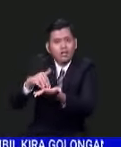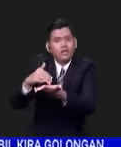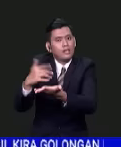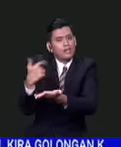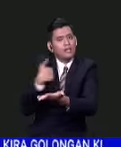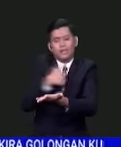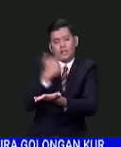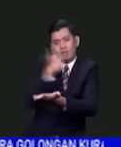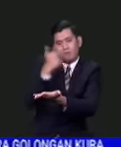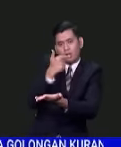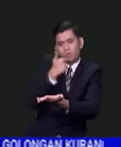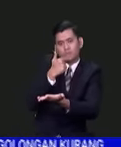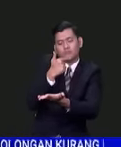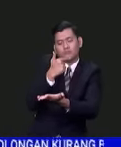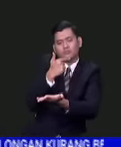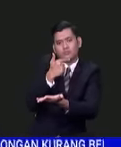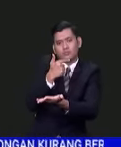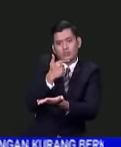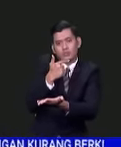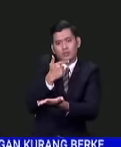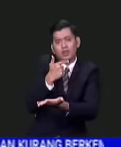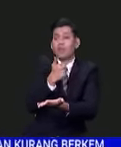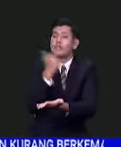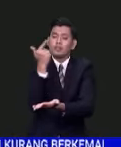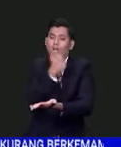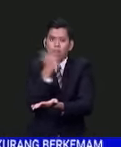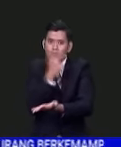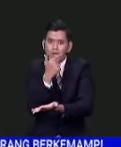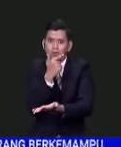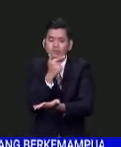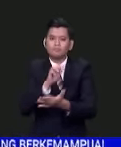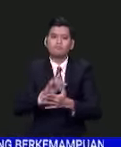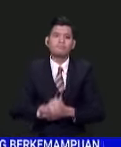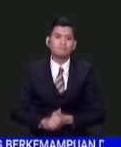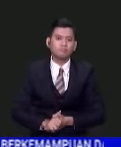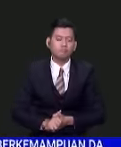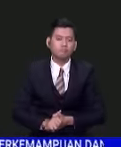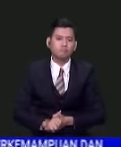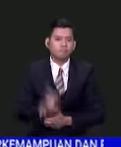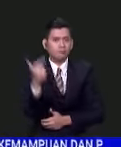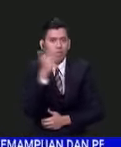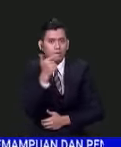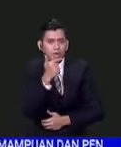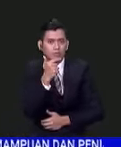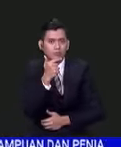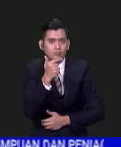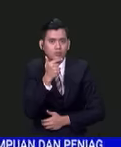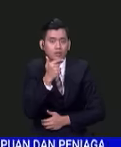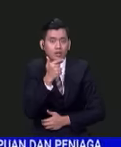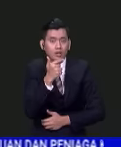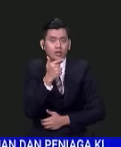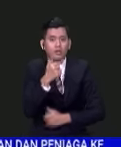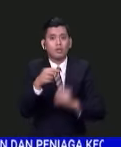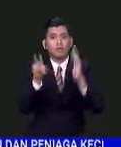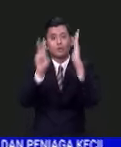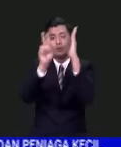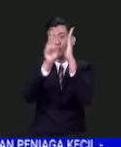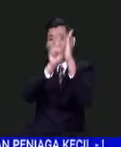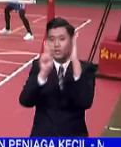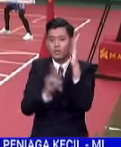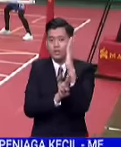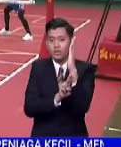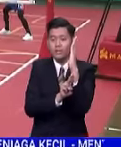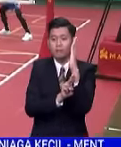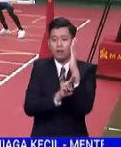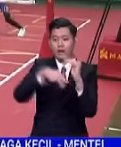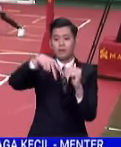mahu, saya ingin sebut, kita tidak mahu mengambil perlembagaan PSM sedia ada.